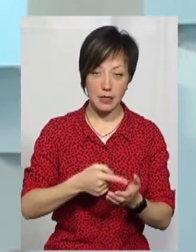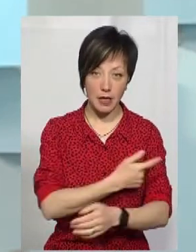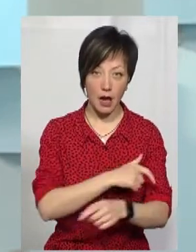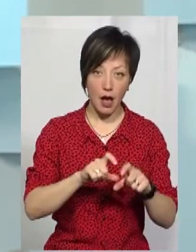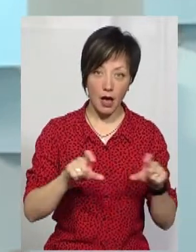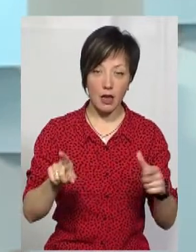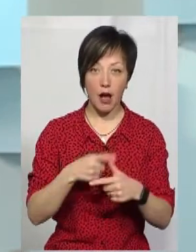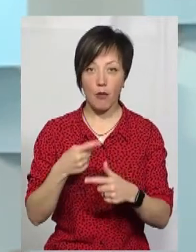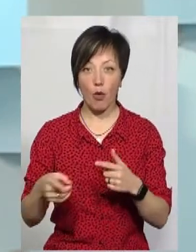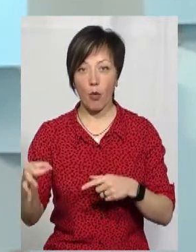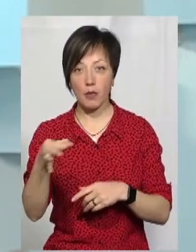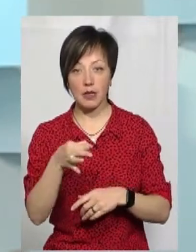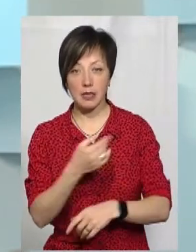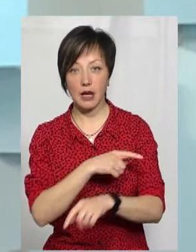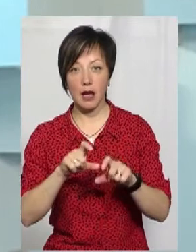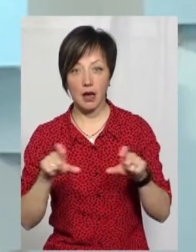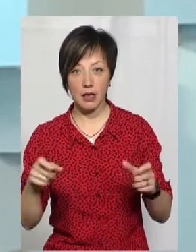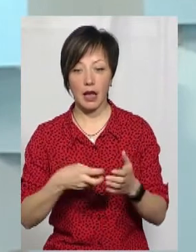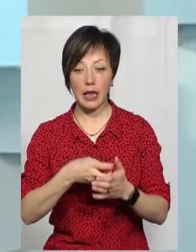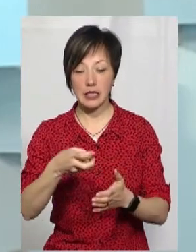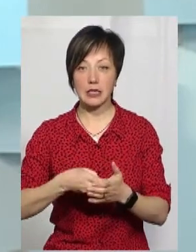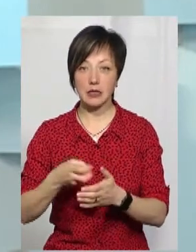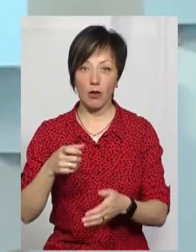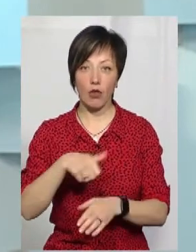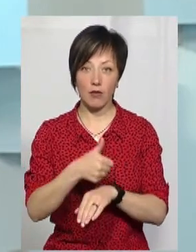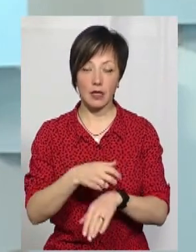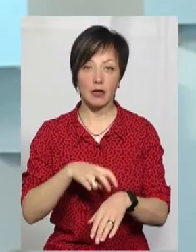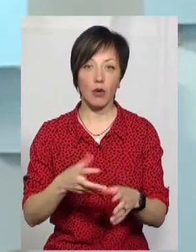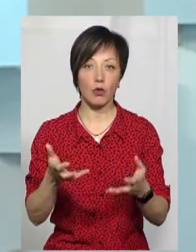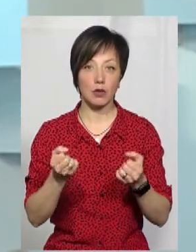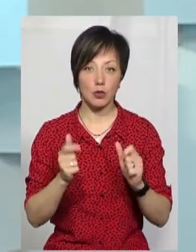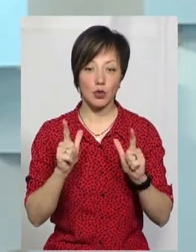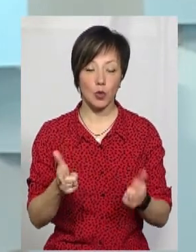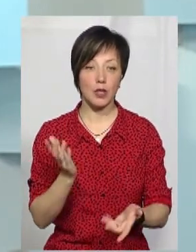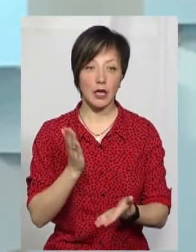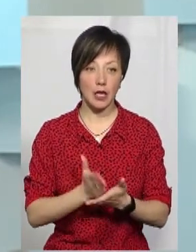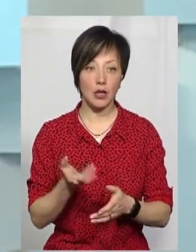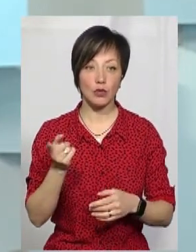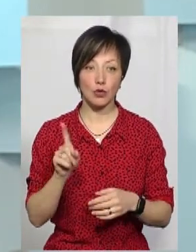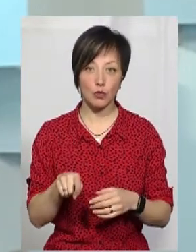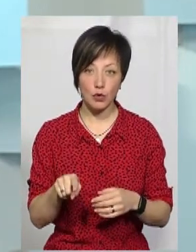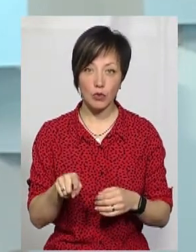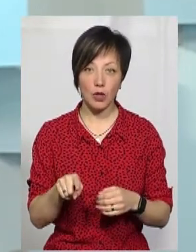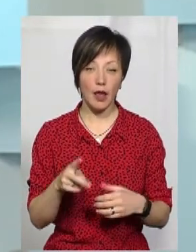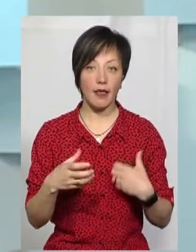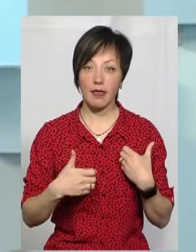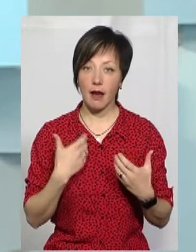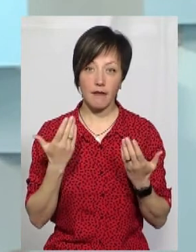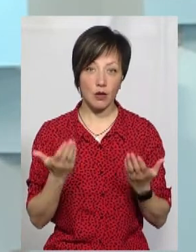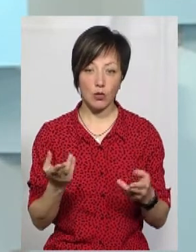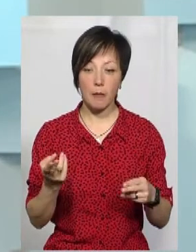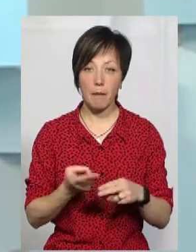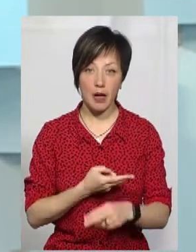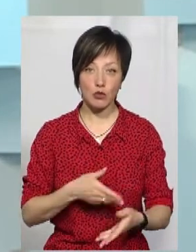лікарні, або Хмельницькій обласній лікарні. Відповідні листи від головних лікарів цих лікарень отримані, згода є, тому не хвилюйтеся,